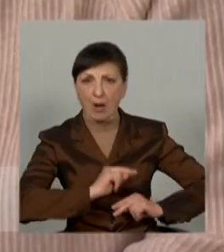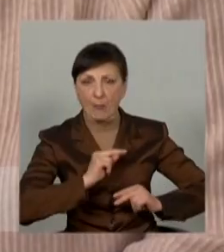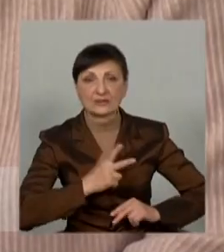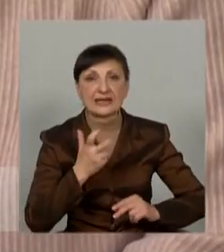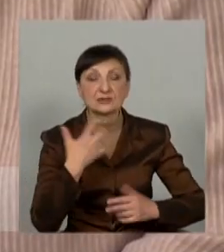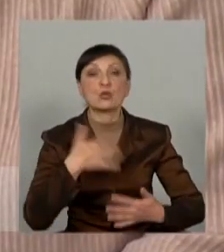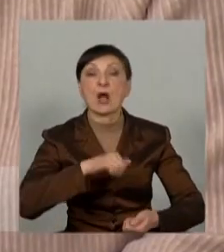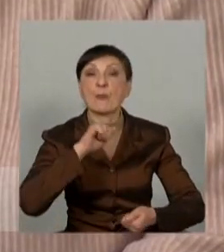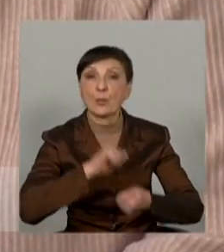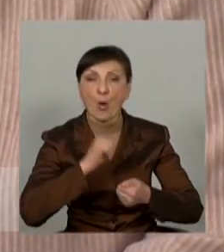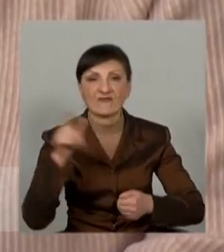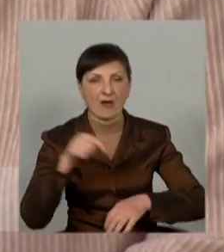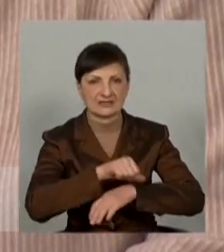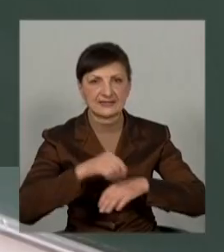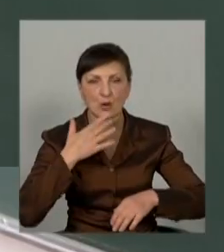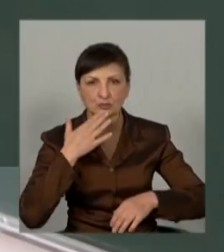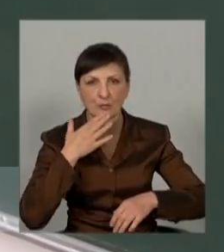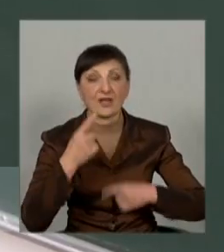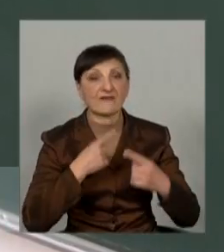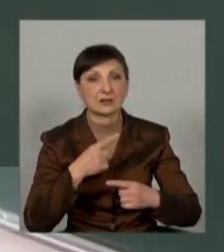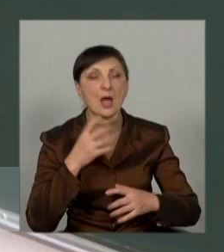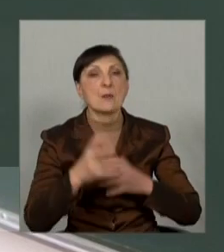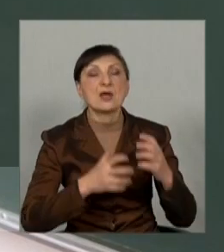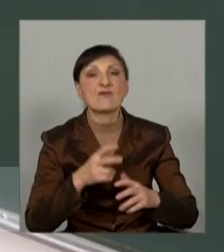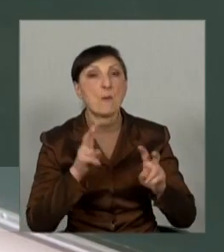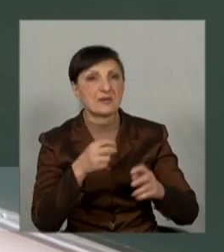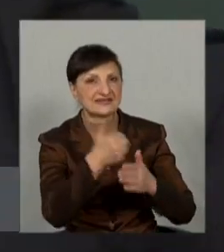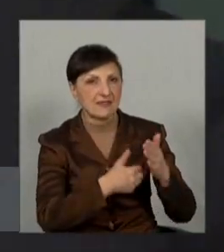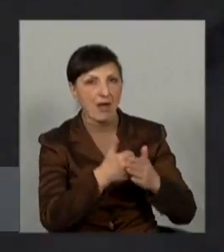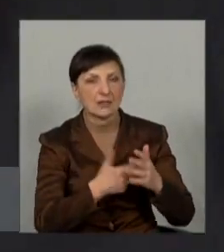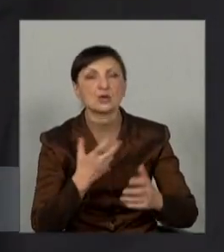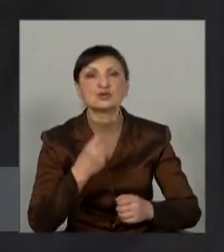которых опубликованы в западных журналах, отмечает, мировое признание стало